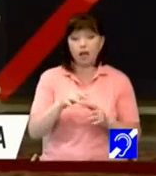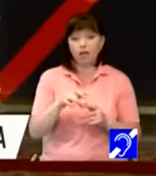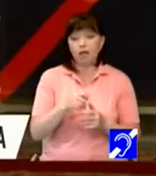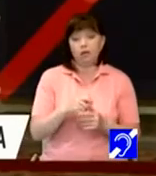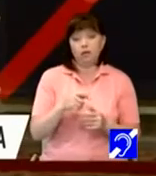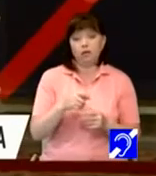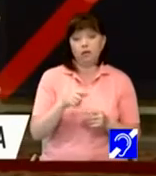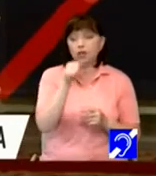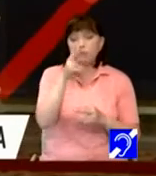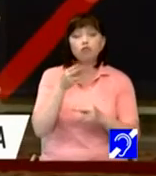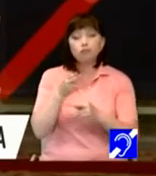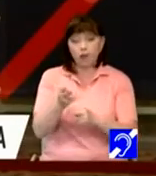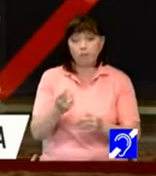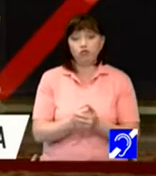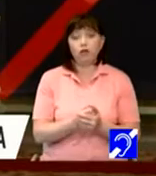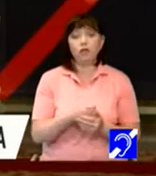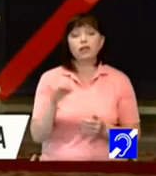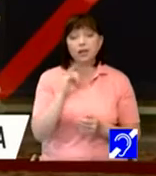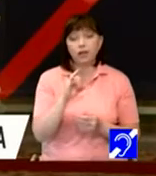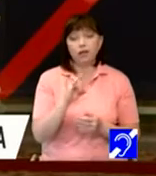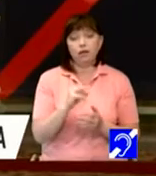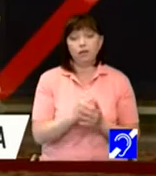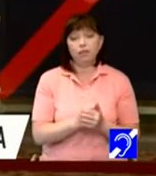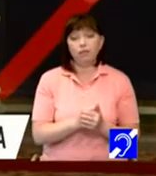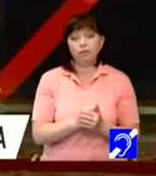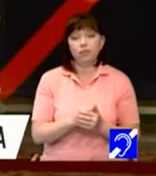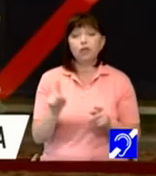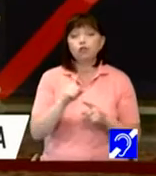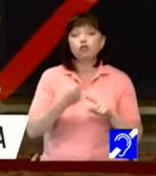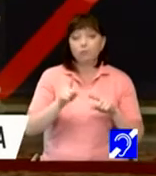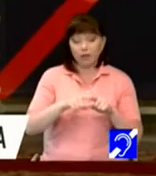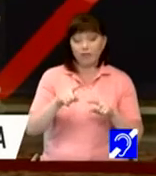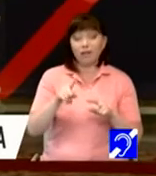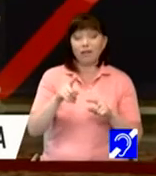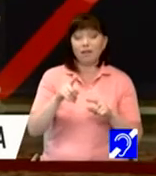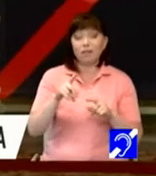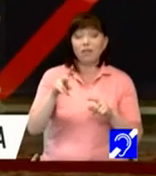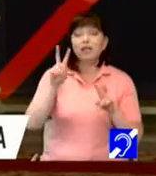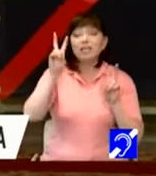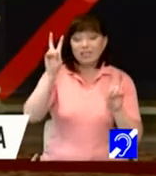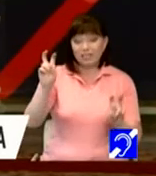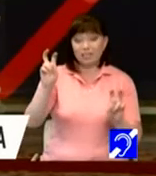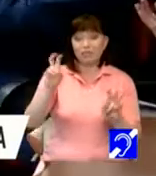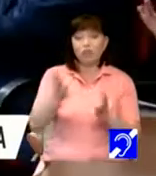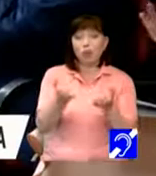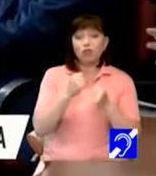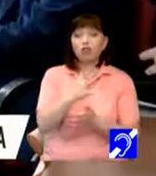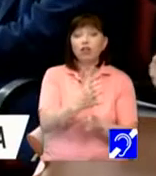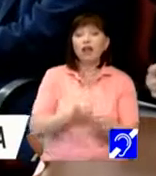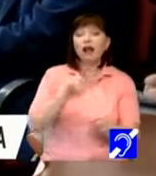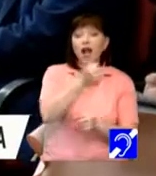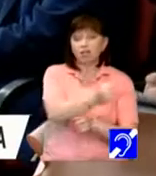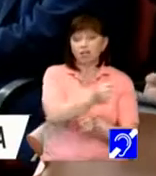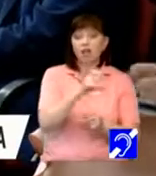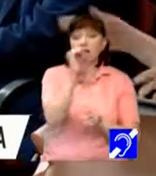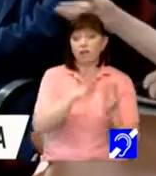și e important, repet, să fie statut de stat candidat fără condiționalități. Nu